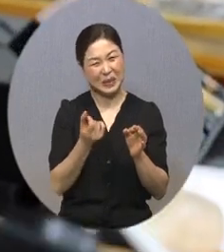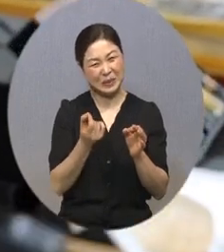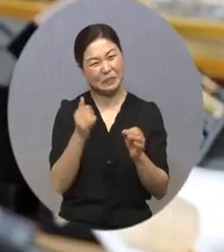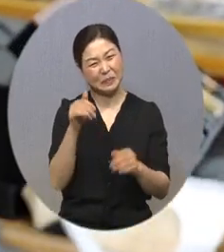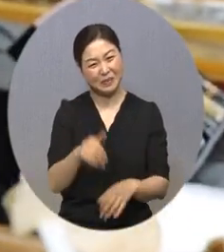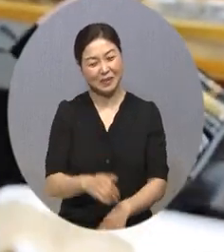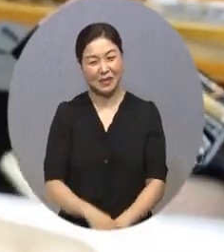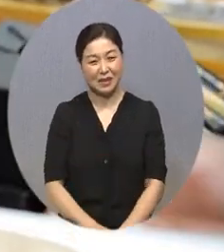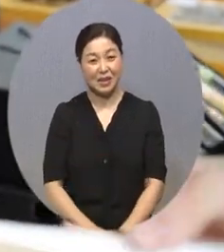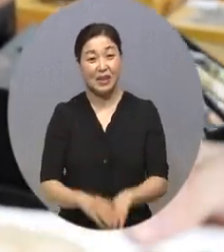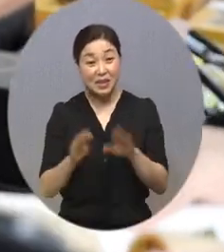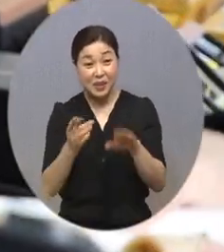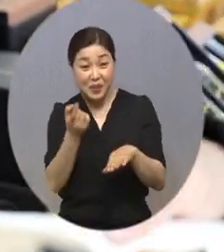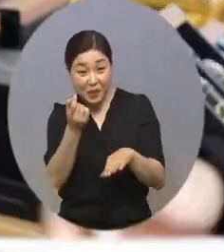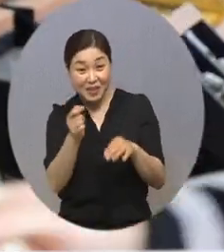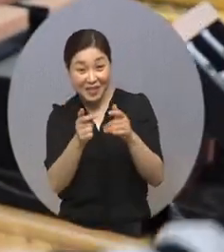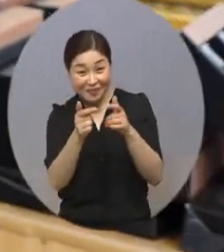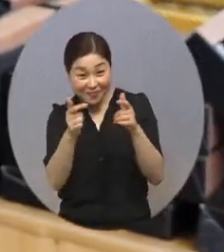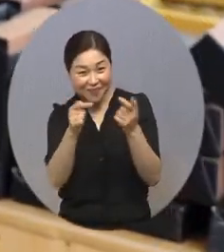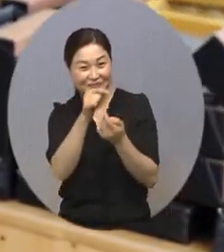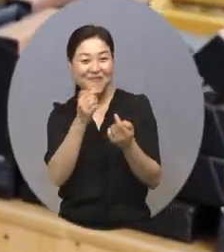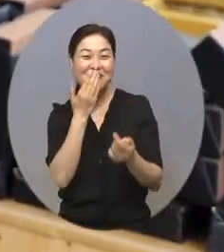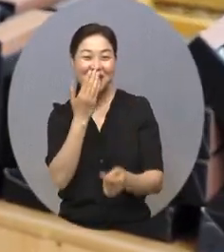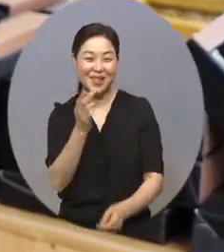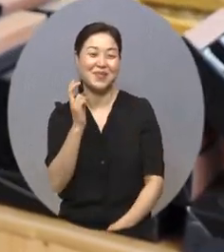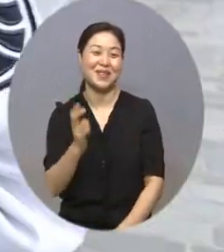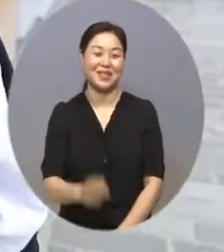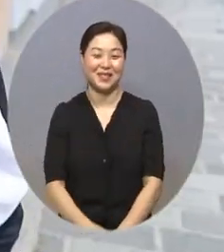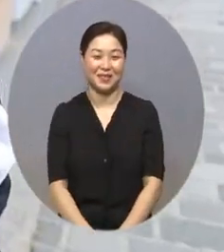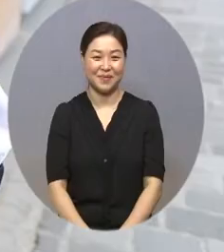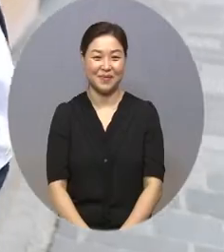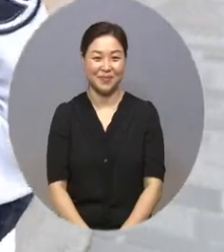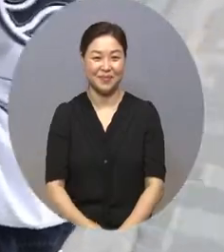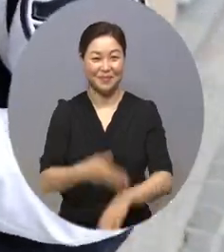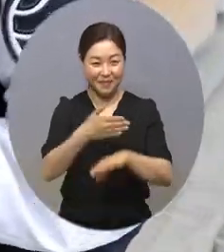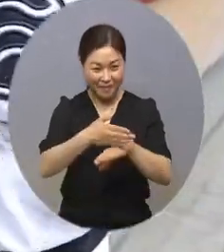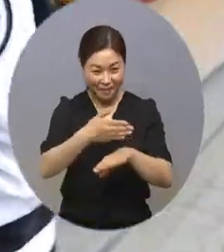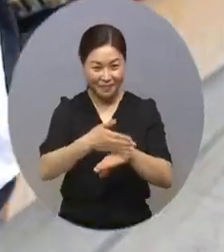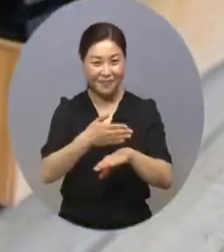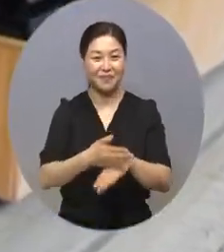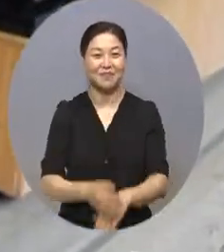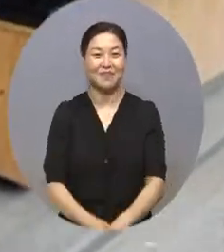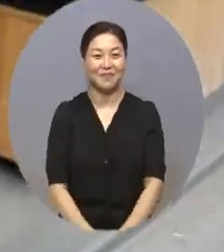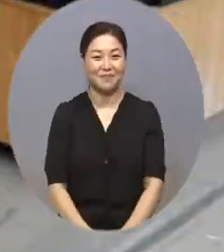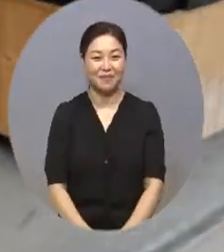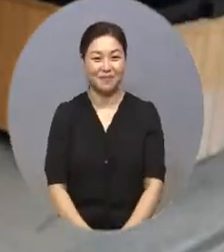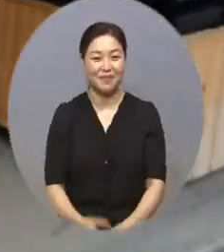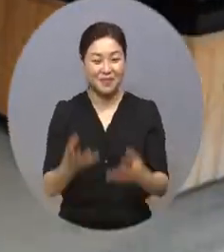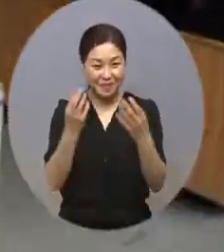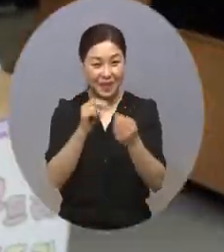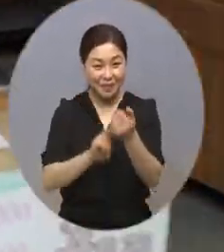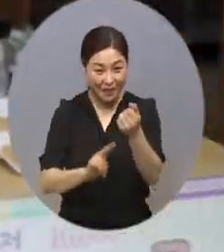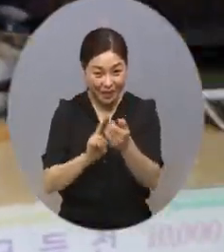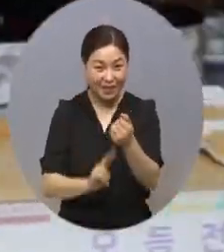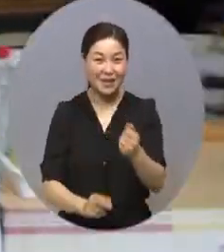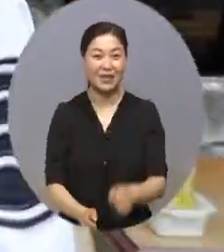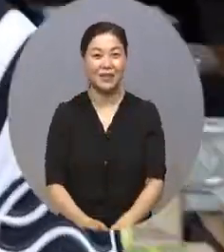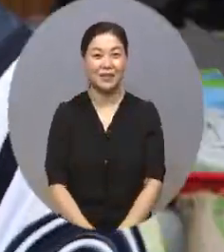이제 수제 예 걸고 그리고 병 어미가 베어드 약발 마세요